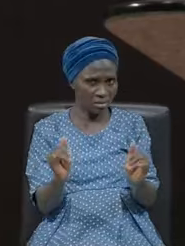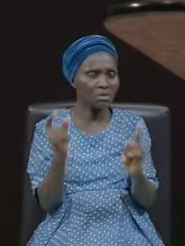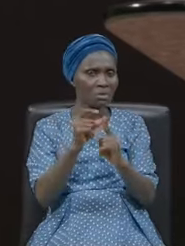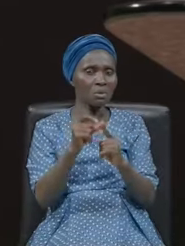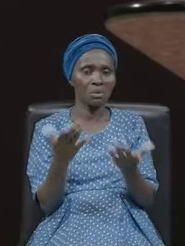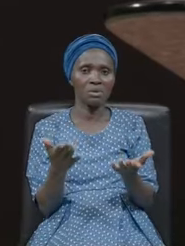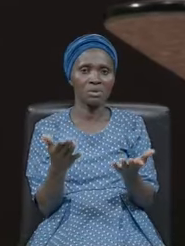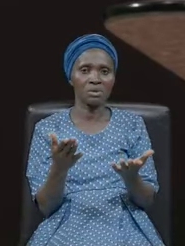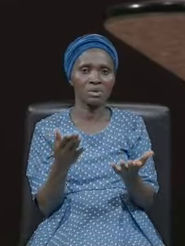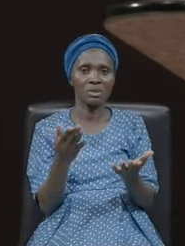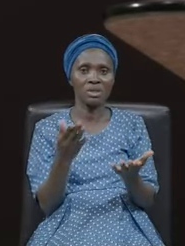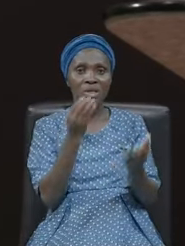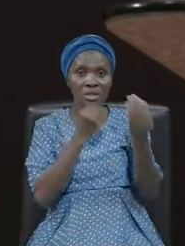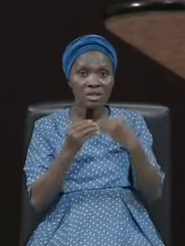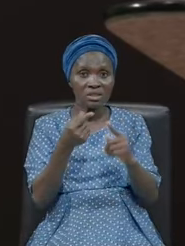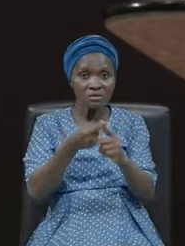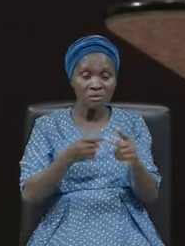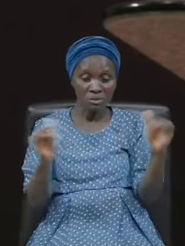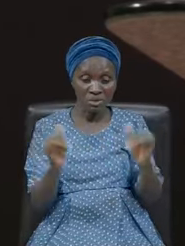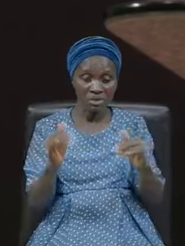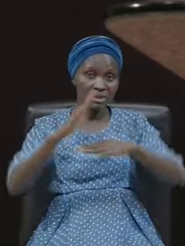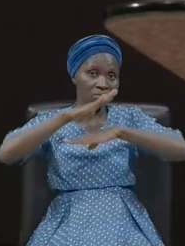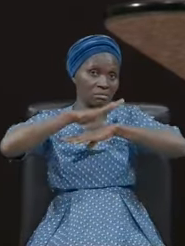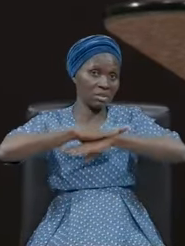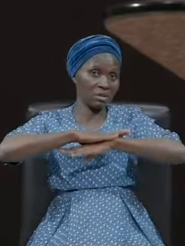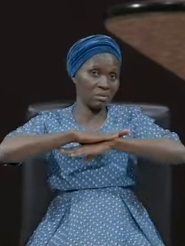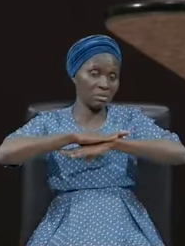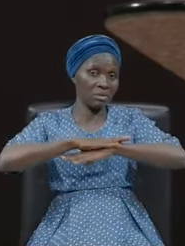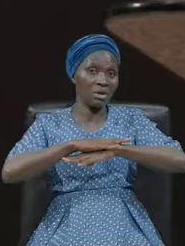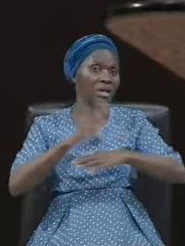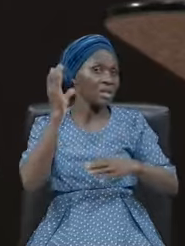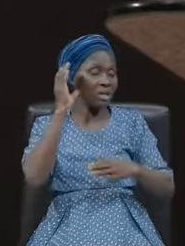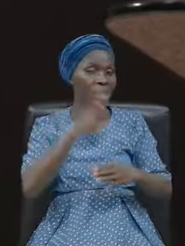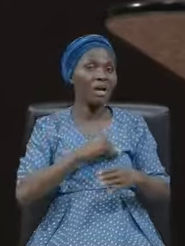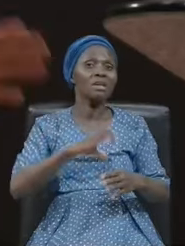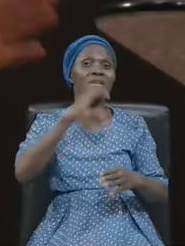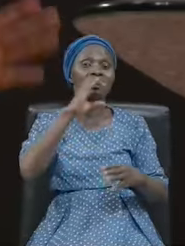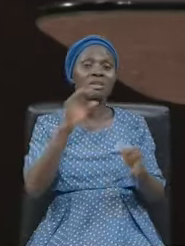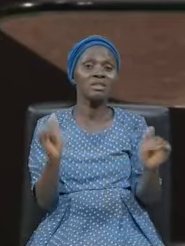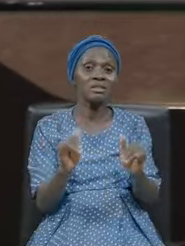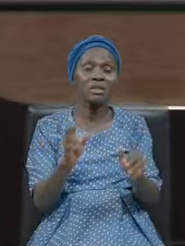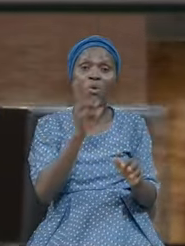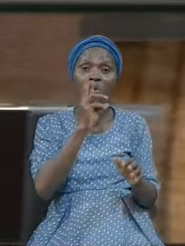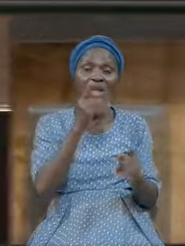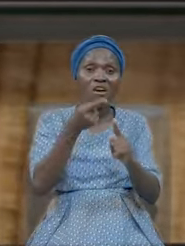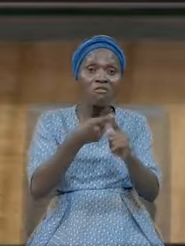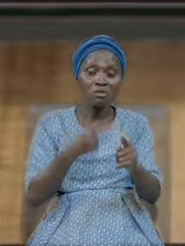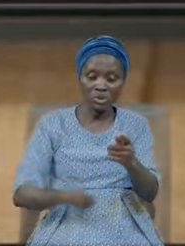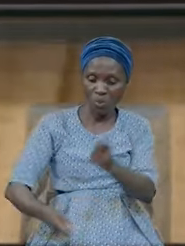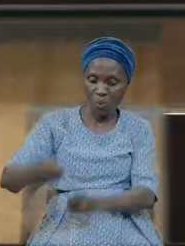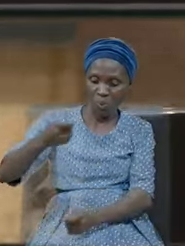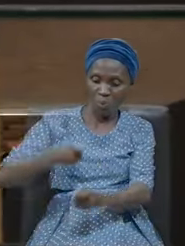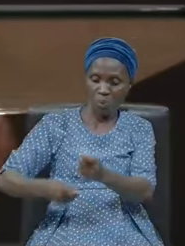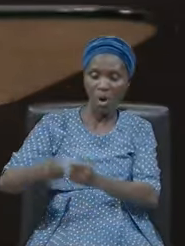parole qui mange à la même table qui boit de la même eau que vous du du puit de